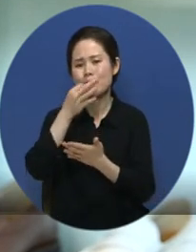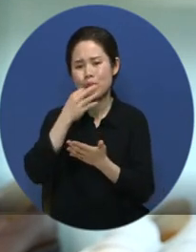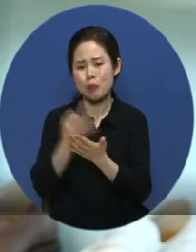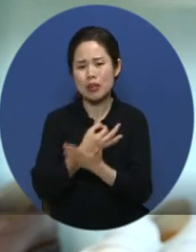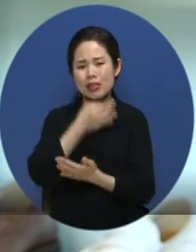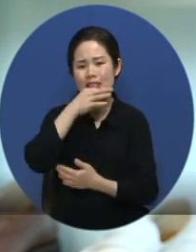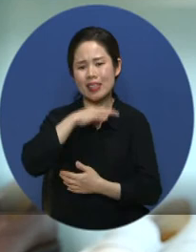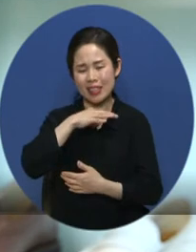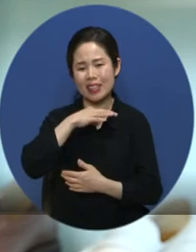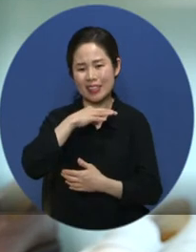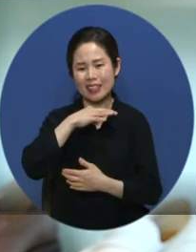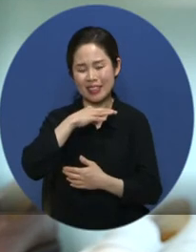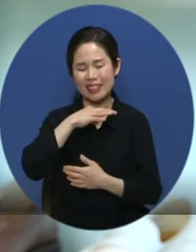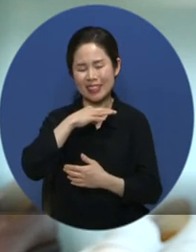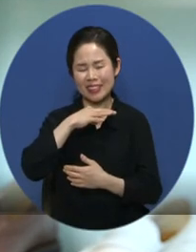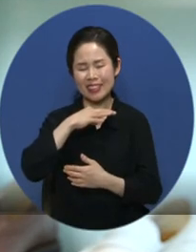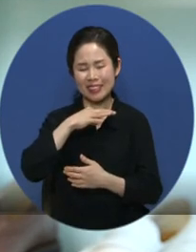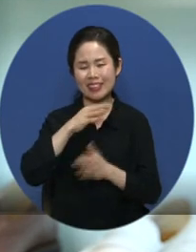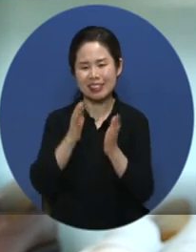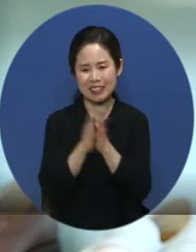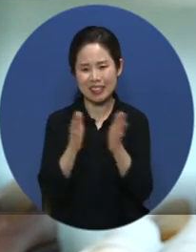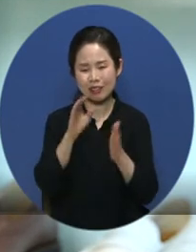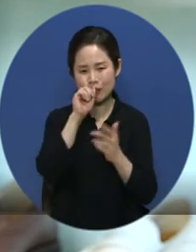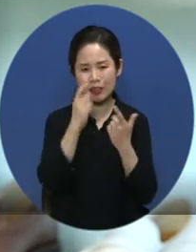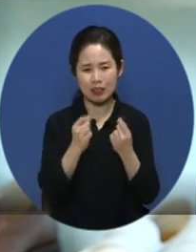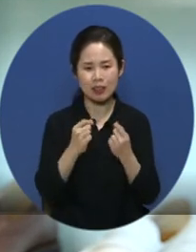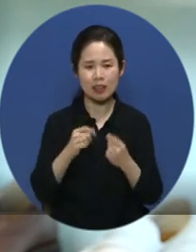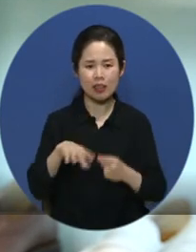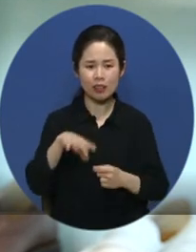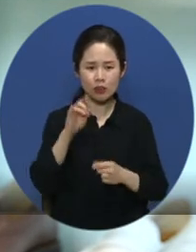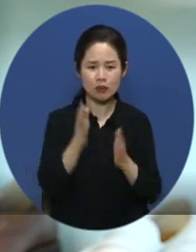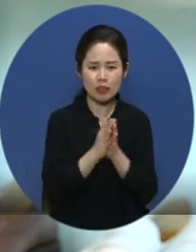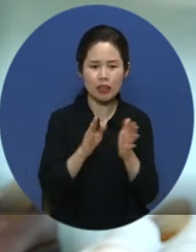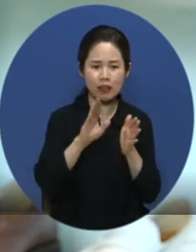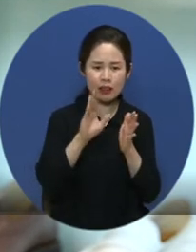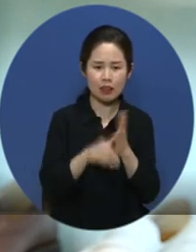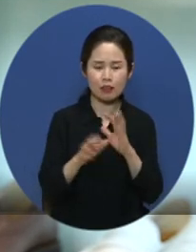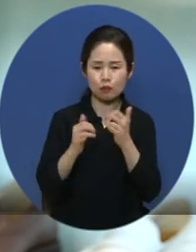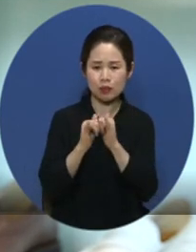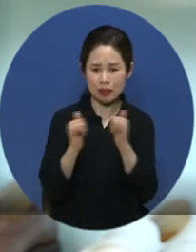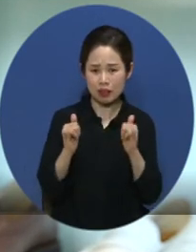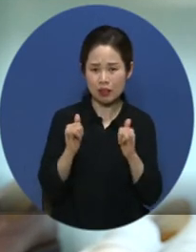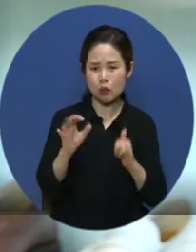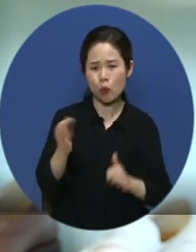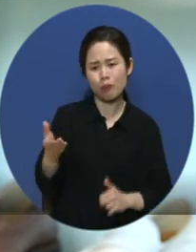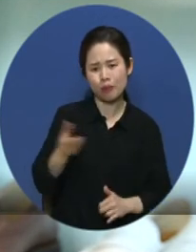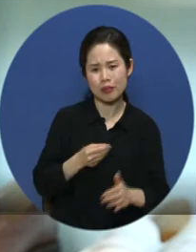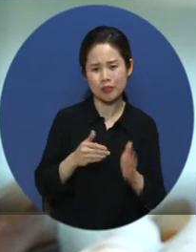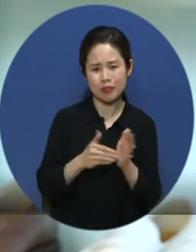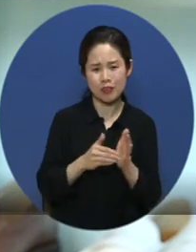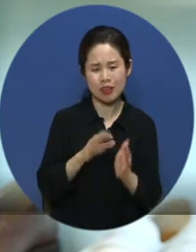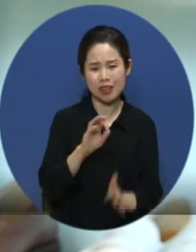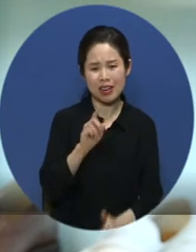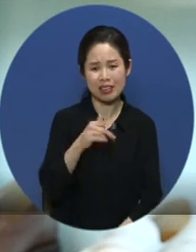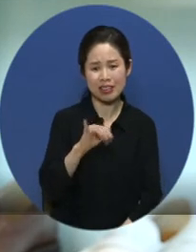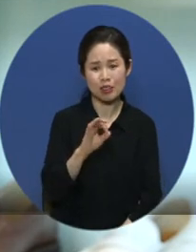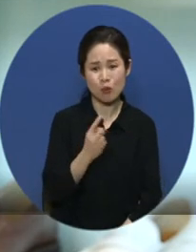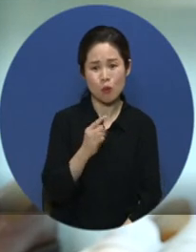초기에 시작할 때 국민들한테 돈을 구웠어요. 펀드 아지오 펀드를 해갖고 이 빚을